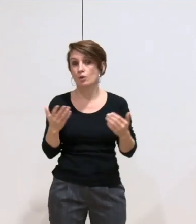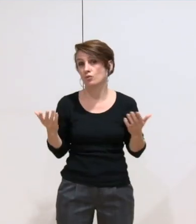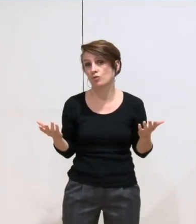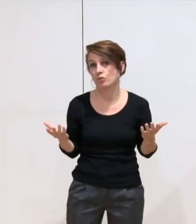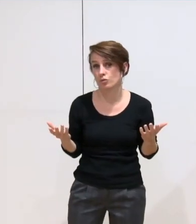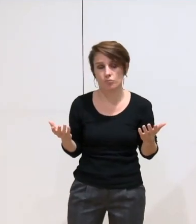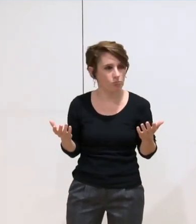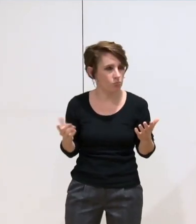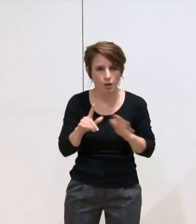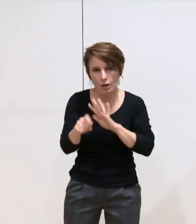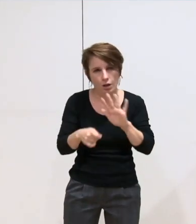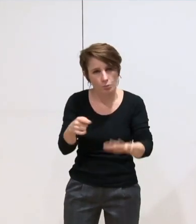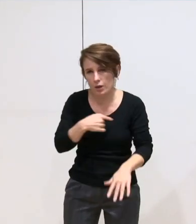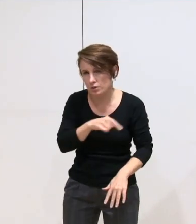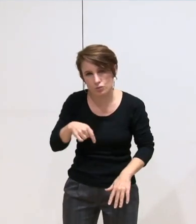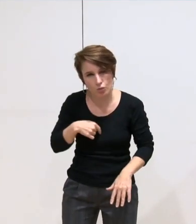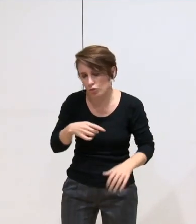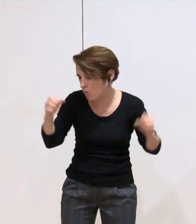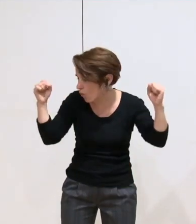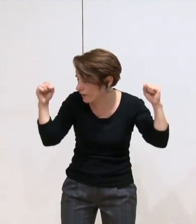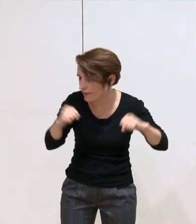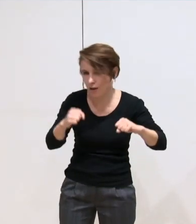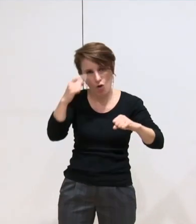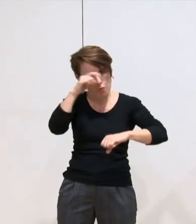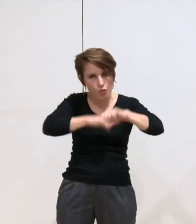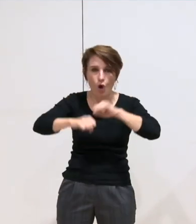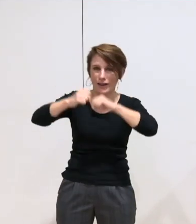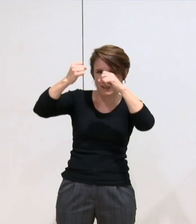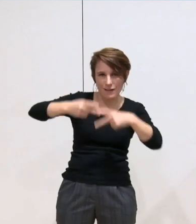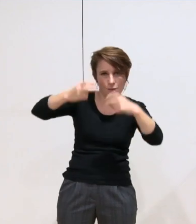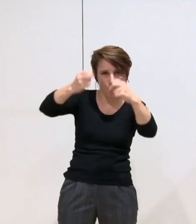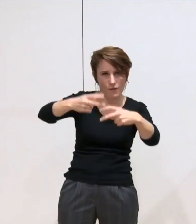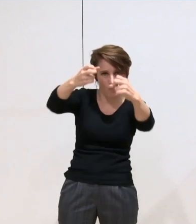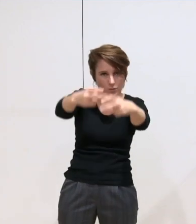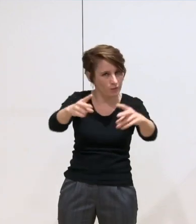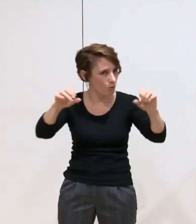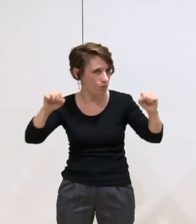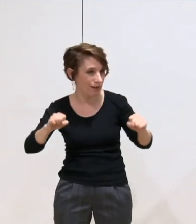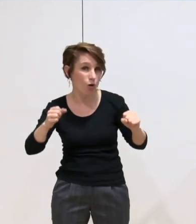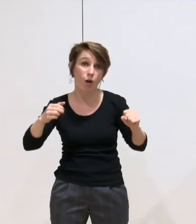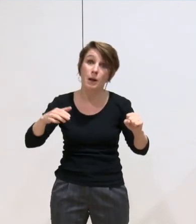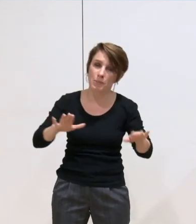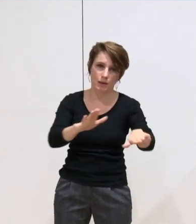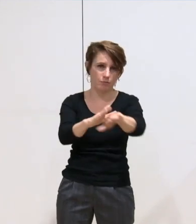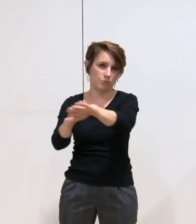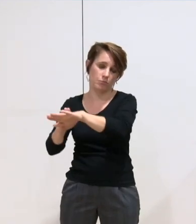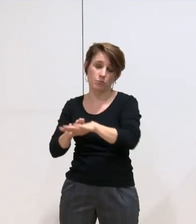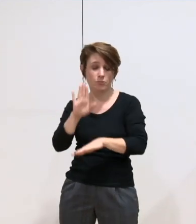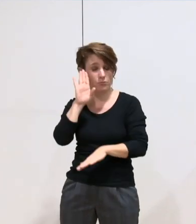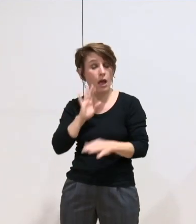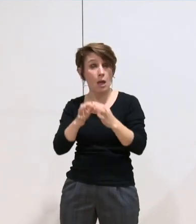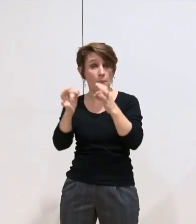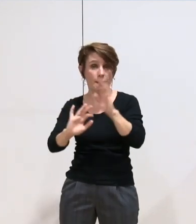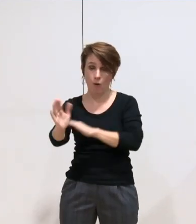l'accord au déroulement des manifestations, mais nous redemandons évidemment que très rapidement ce bilan-là nous soit